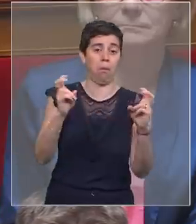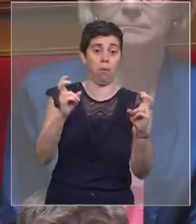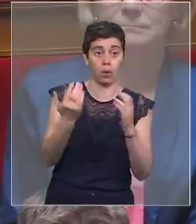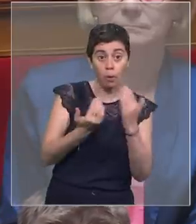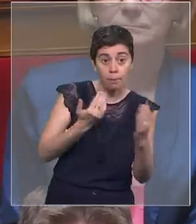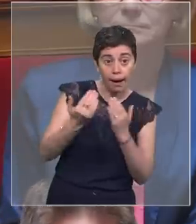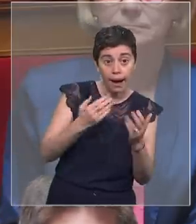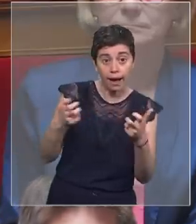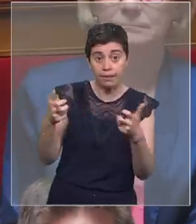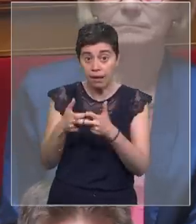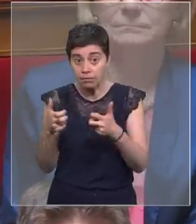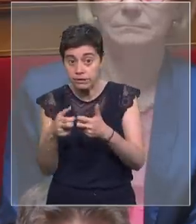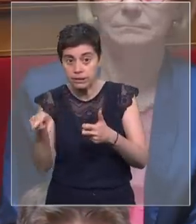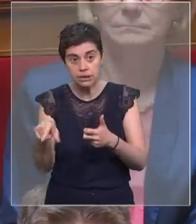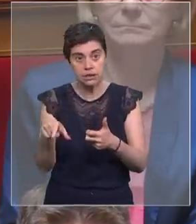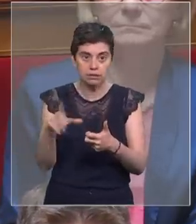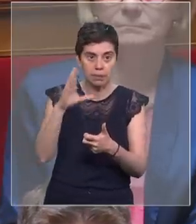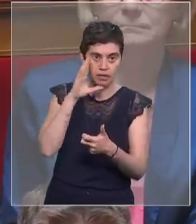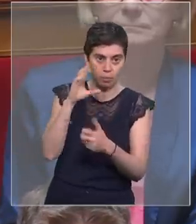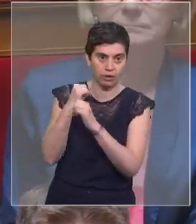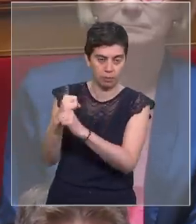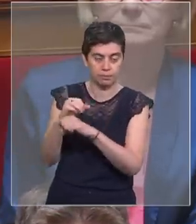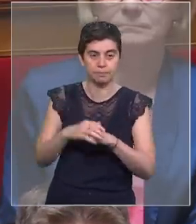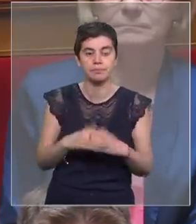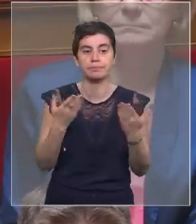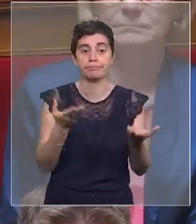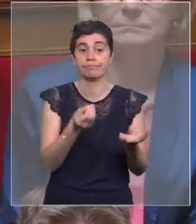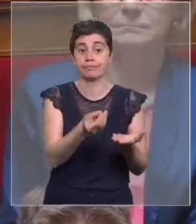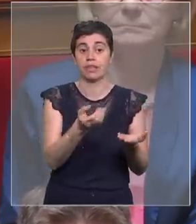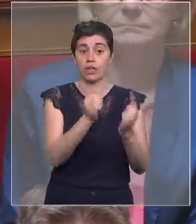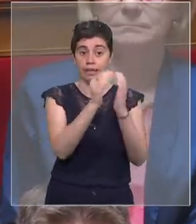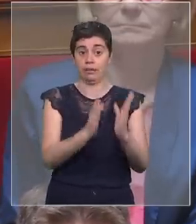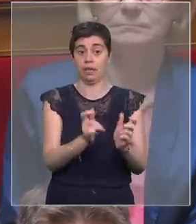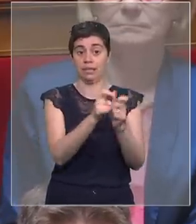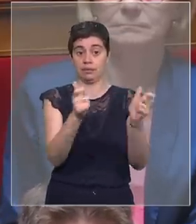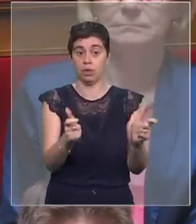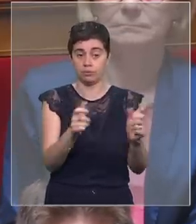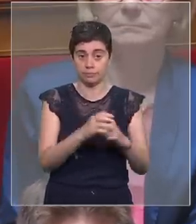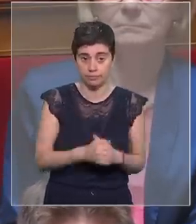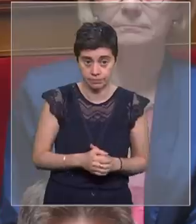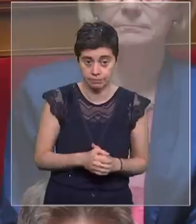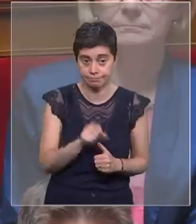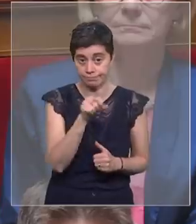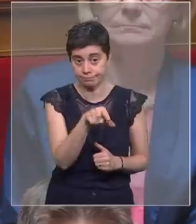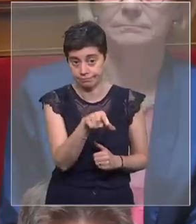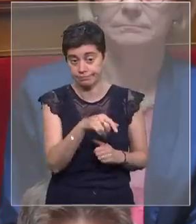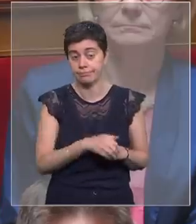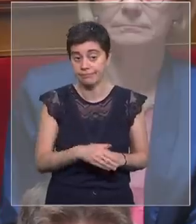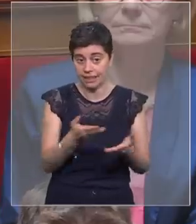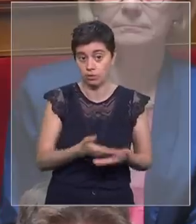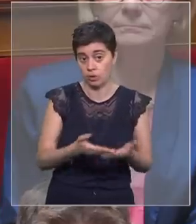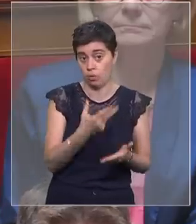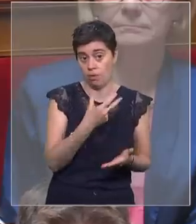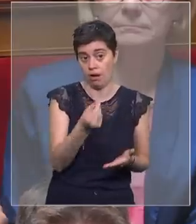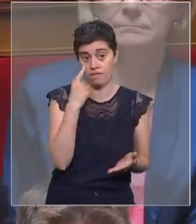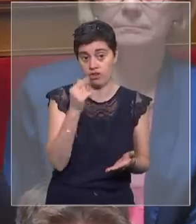tarifs hébergement et dépendance, ce qui a pour effet de placer ces établissements, nos maisons de retraite, dans une situation d'une gravité